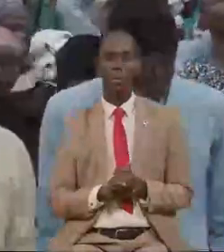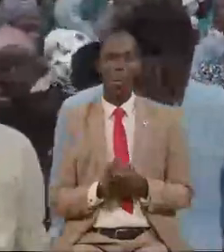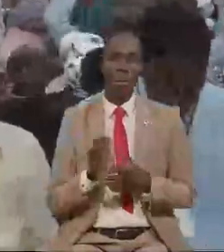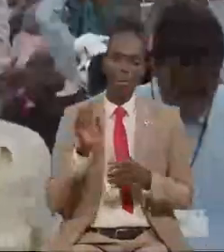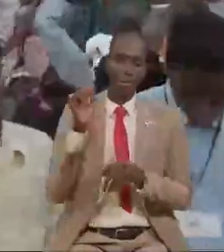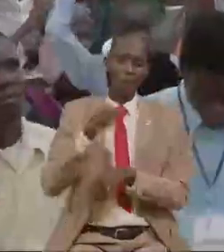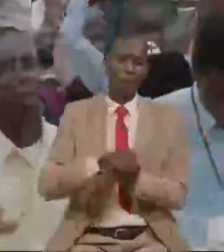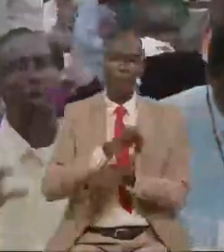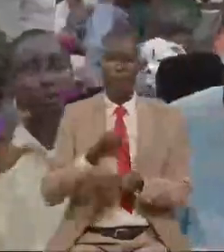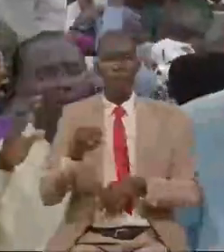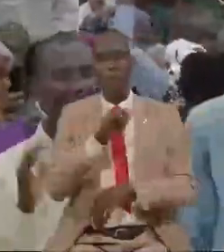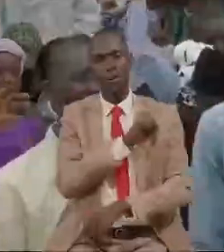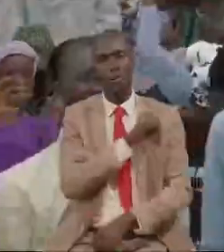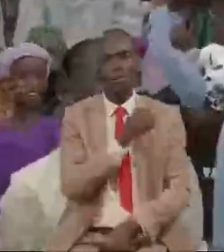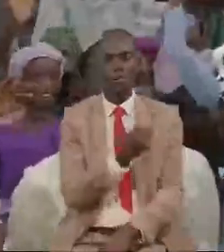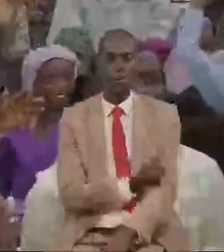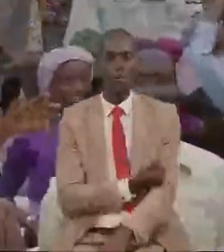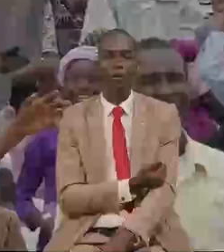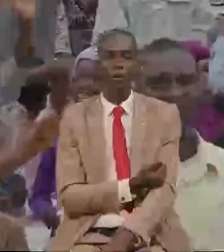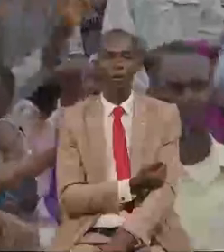L'autorité dominante